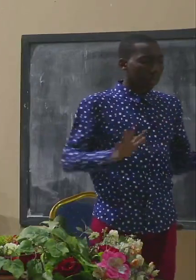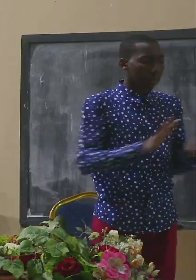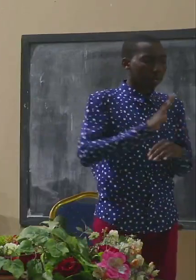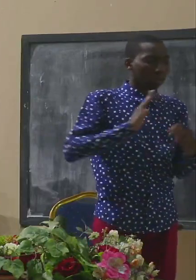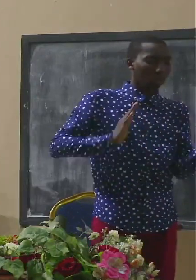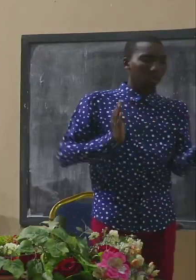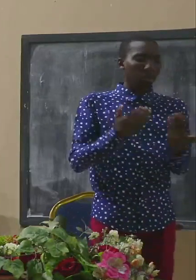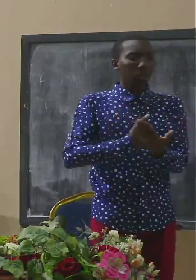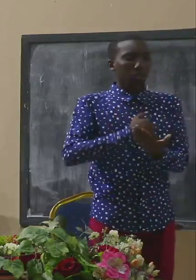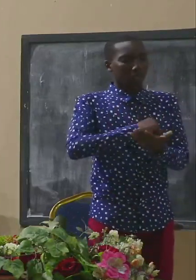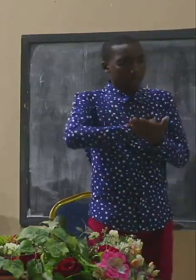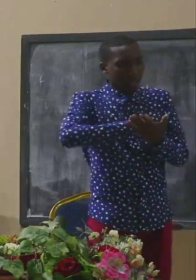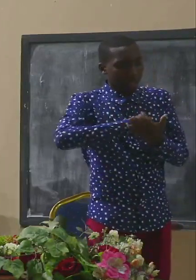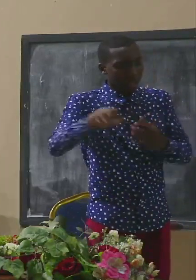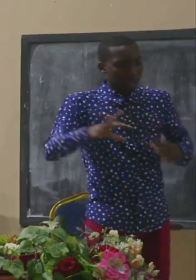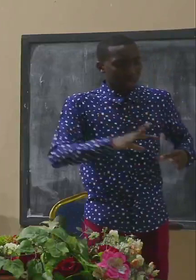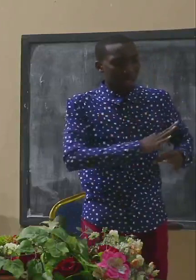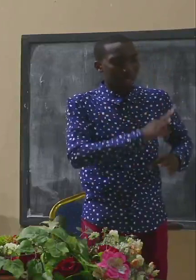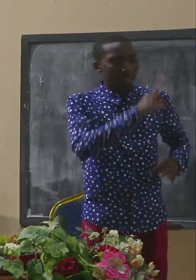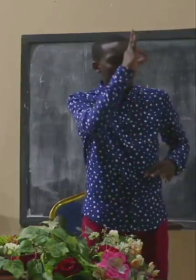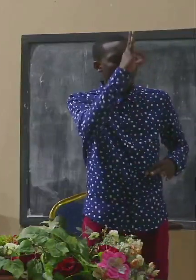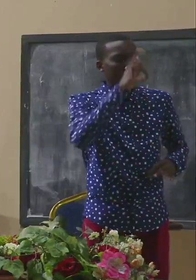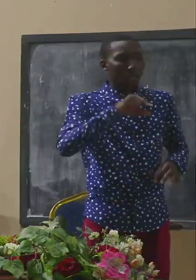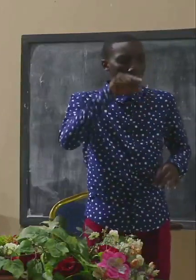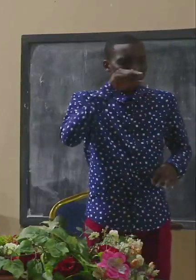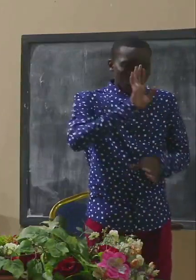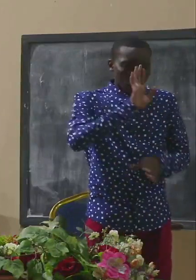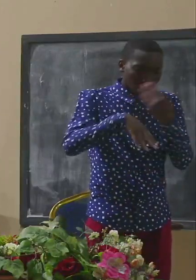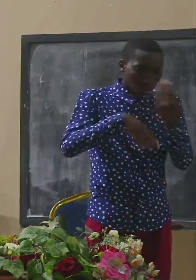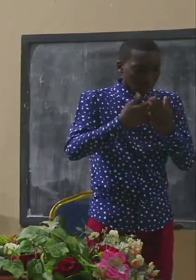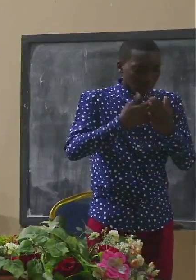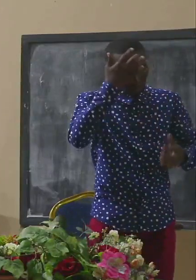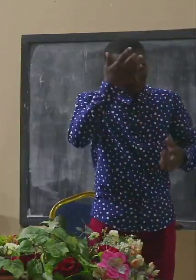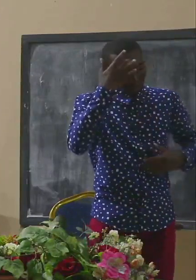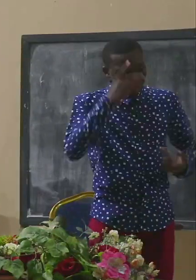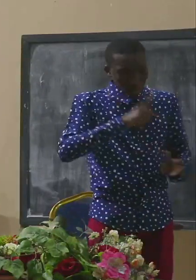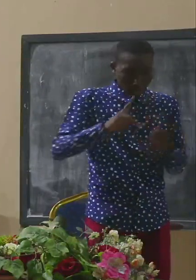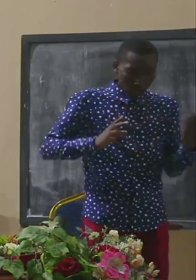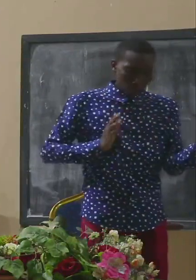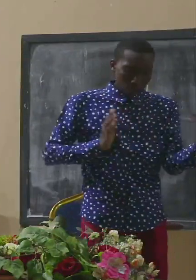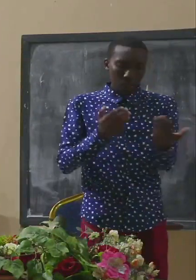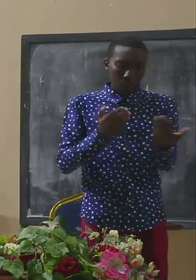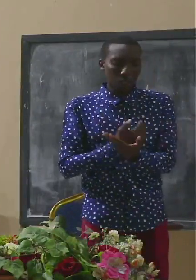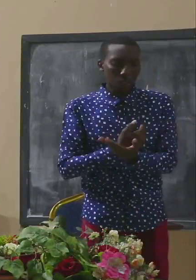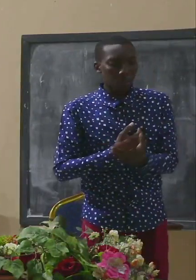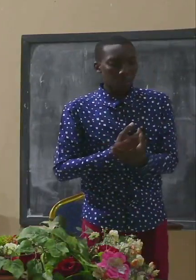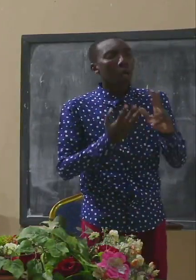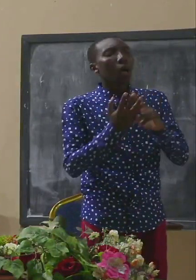remplis-nous de ton Saint-Esprit. Wagonjwa wote. Tous les malades.